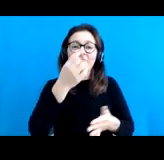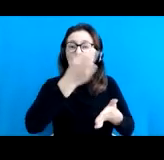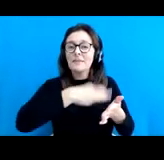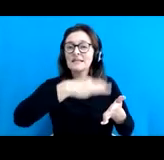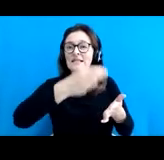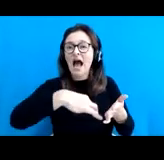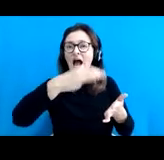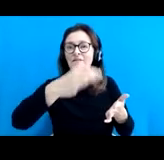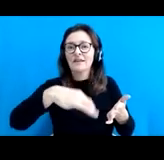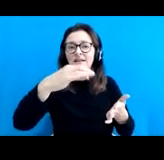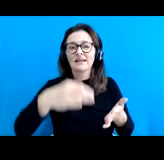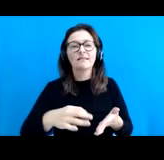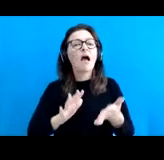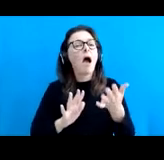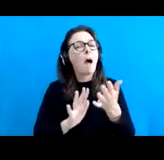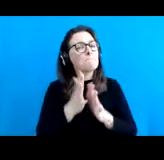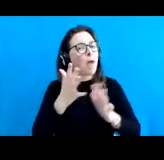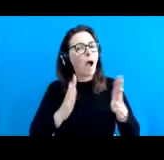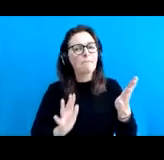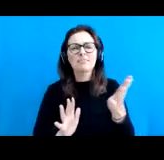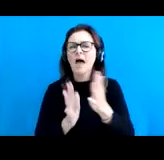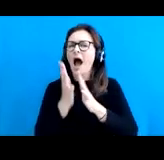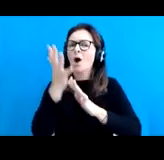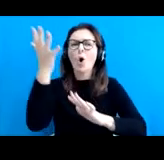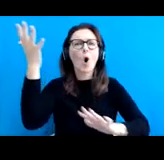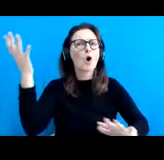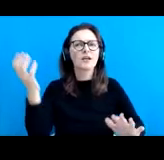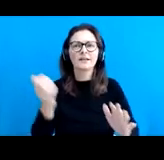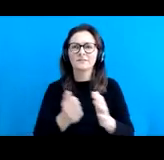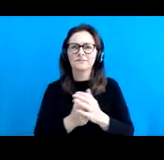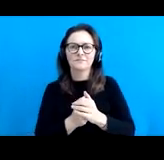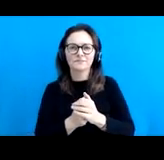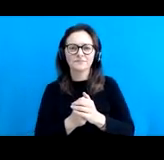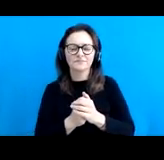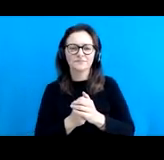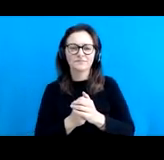Dve pisavi, plamen da gori.